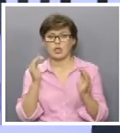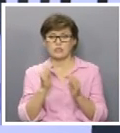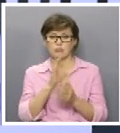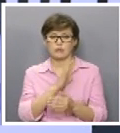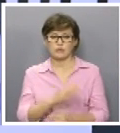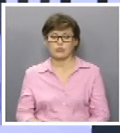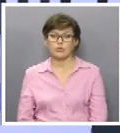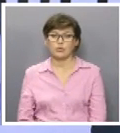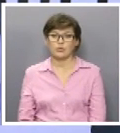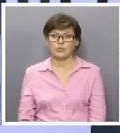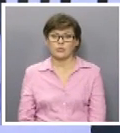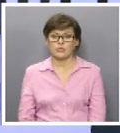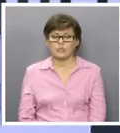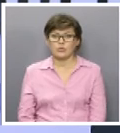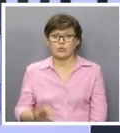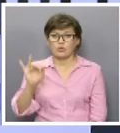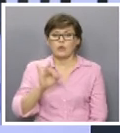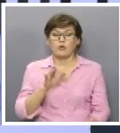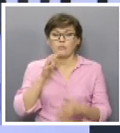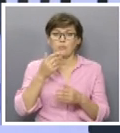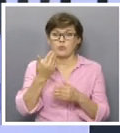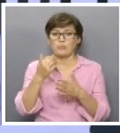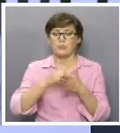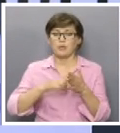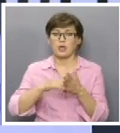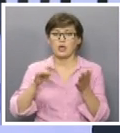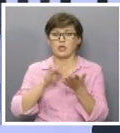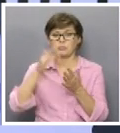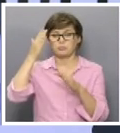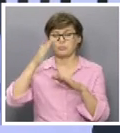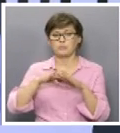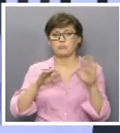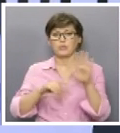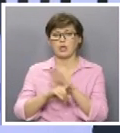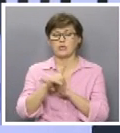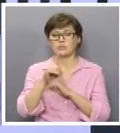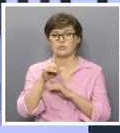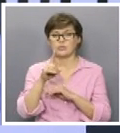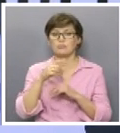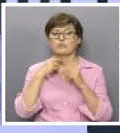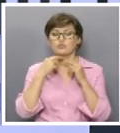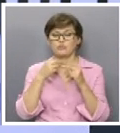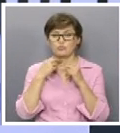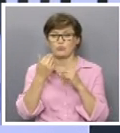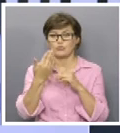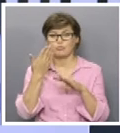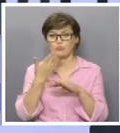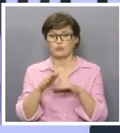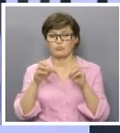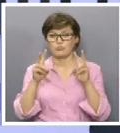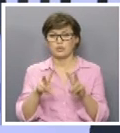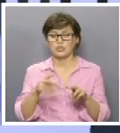сол себептен де қазіргі таңда қала әкімшілігінің басты назарға осыны бөліп,